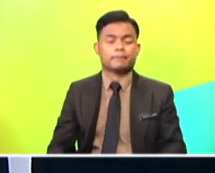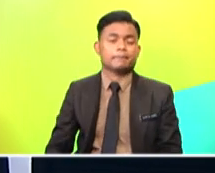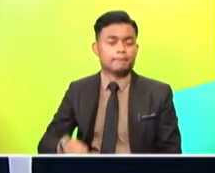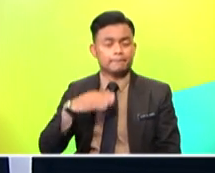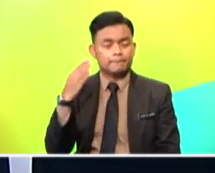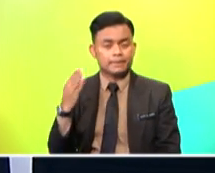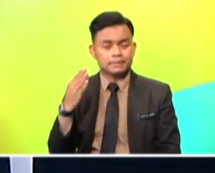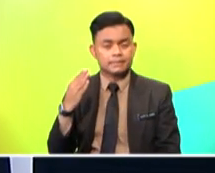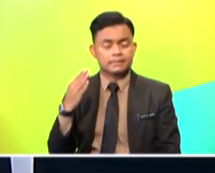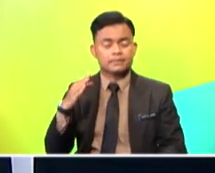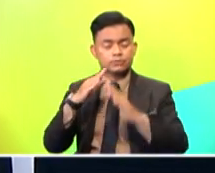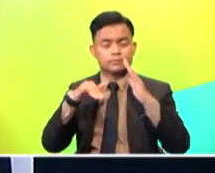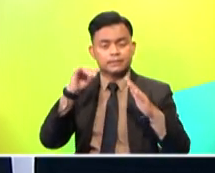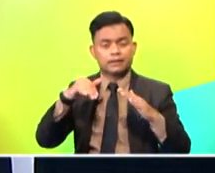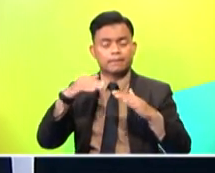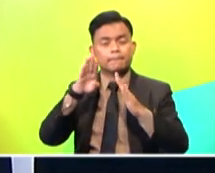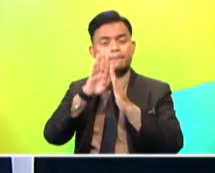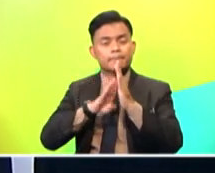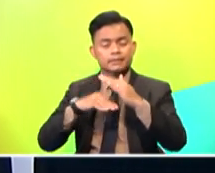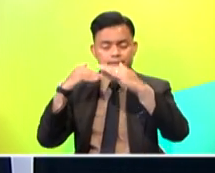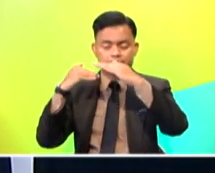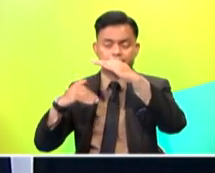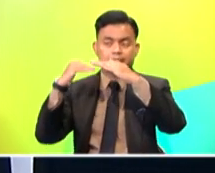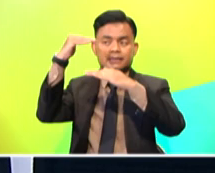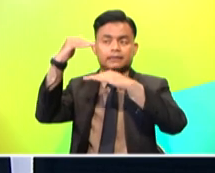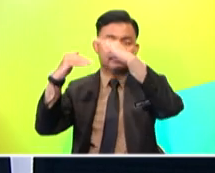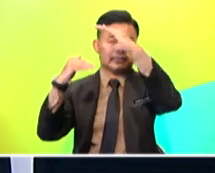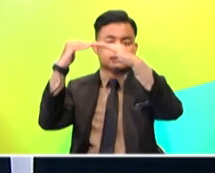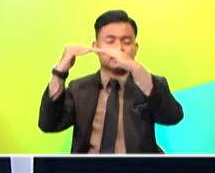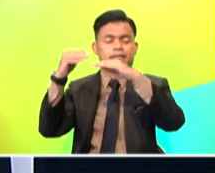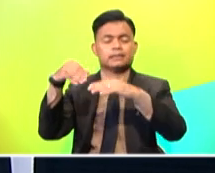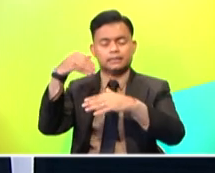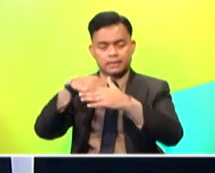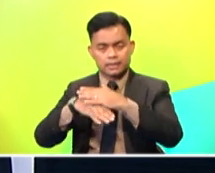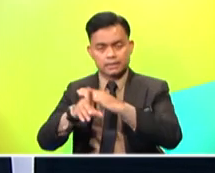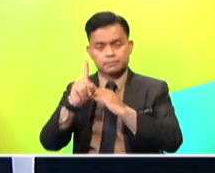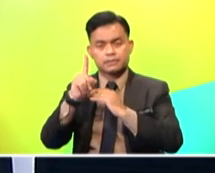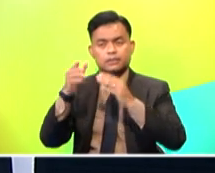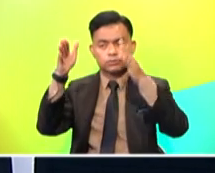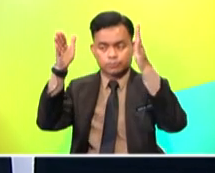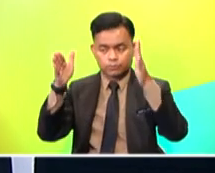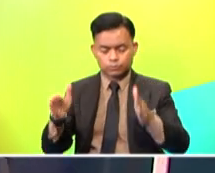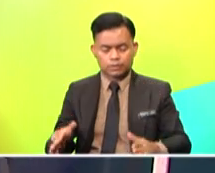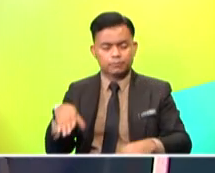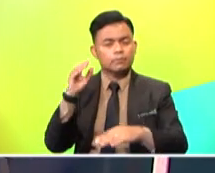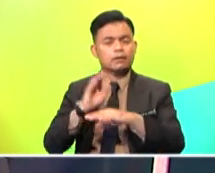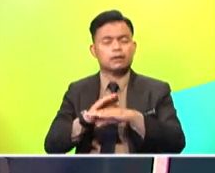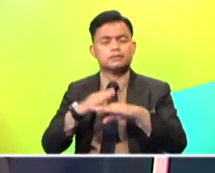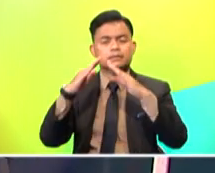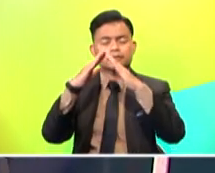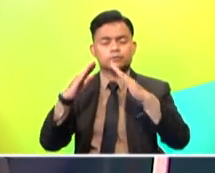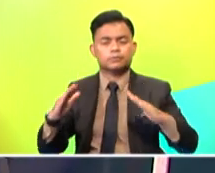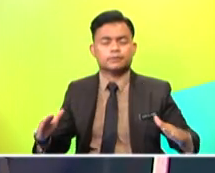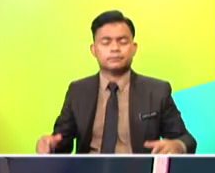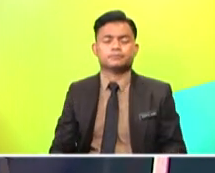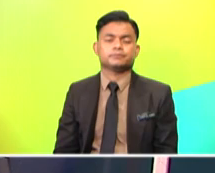bertingkat tingkat. Dalam satu bangunan banyak rumah. Okey. Maknanya cikgu, kalau rumah banglo